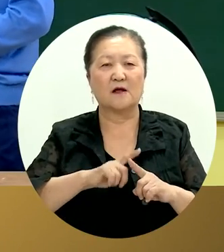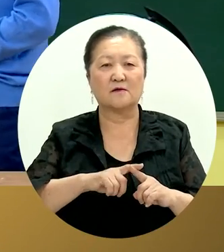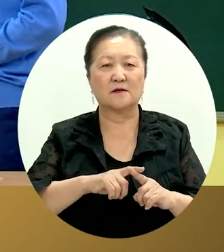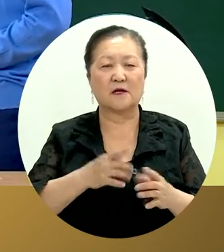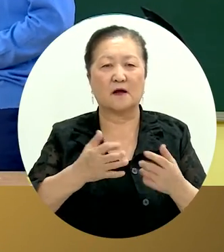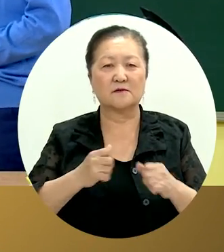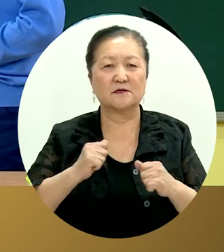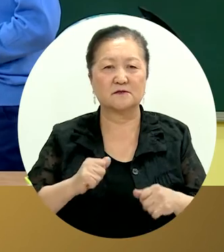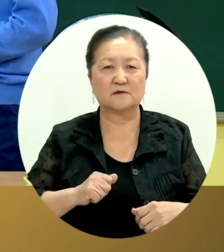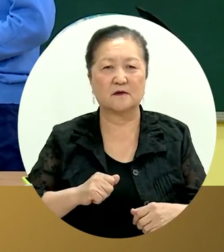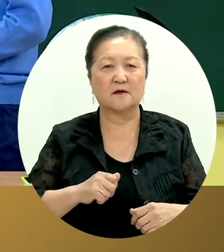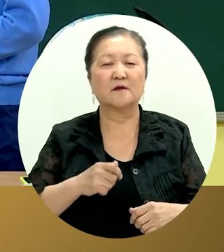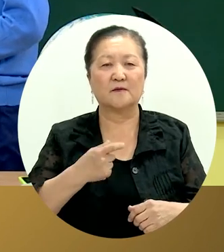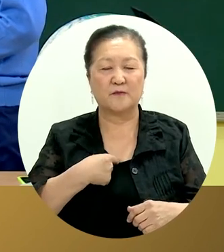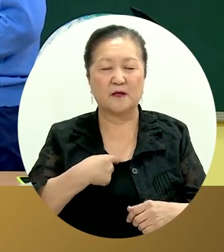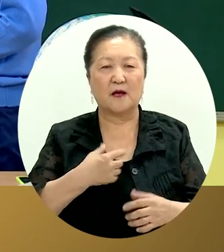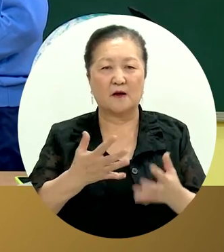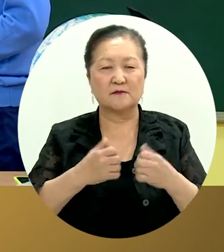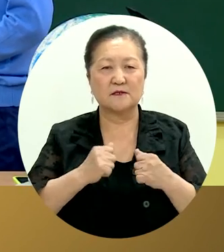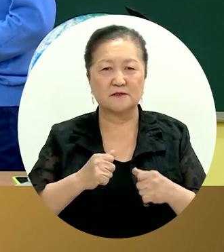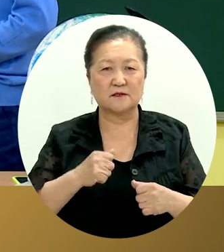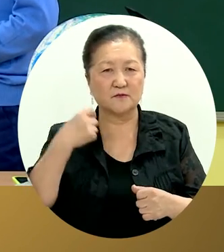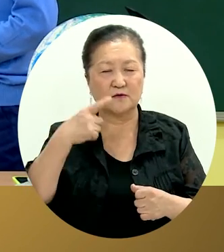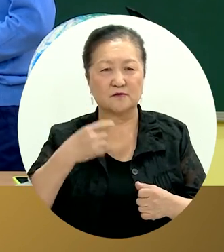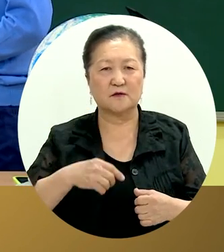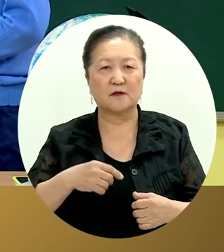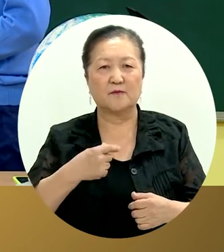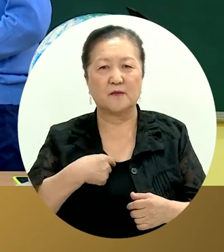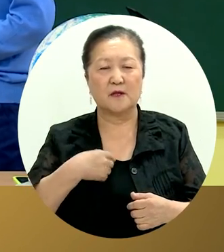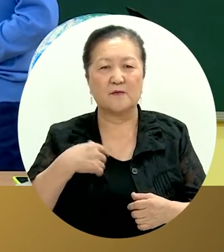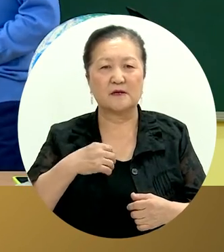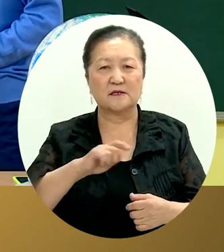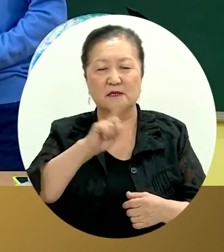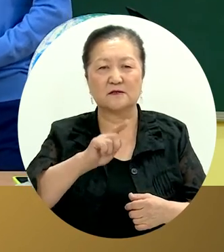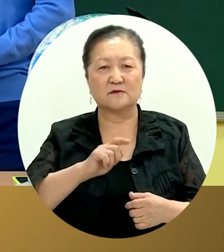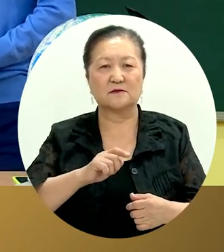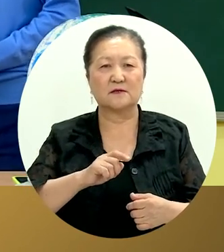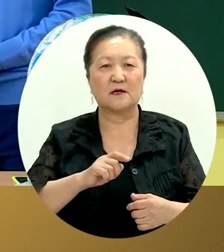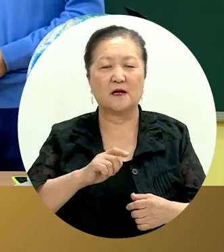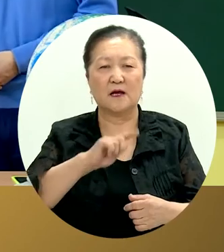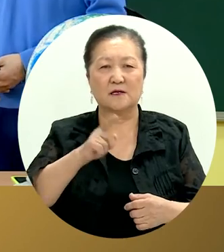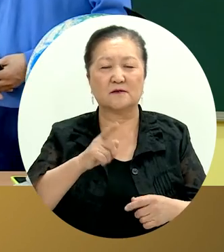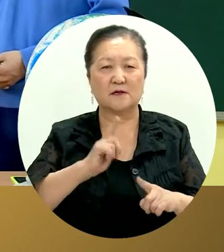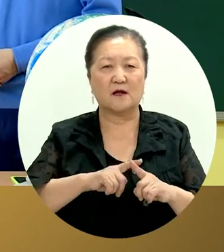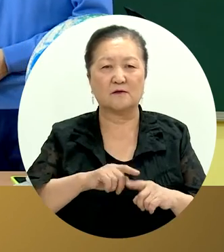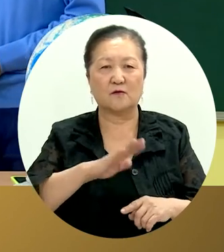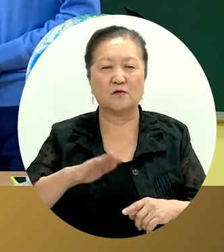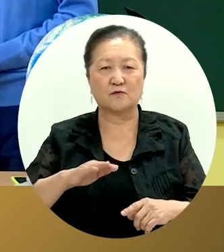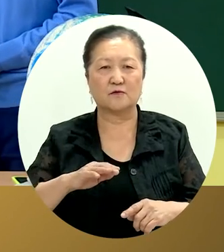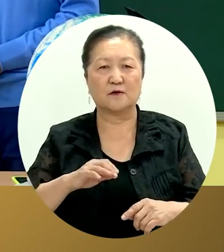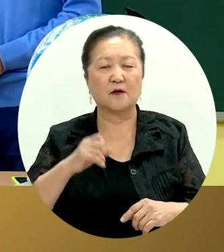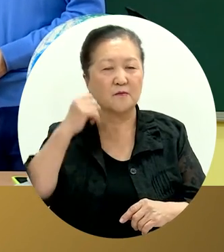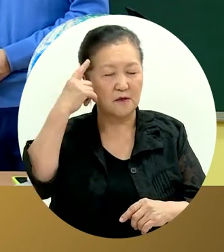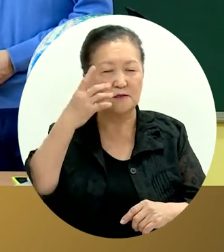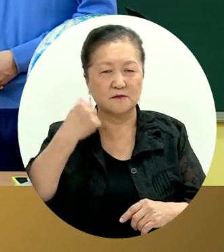олж чадсан болов уу? За би асуултынхаа хариултыг хангалттайсаа олж авсан гэж бодож байна. Миний одоо багшаас асуусан асуултын хариултыг